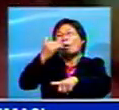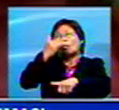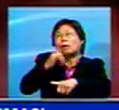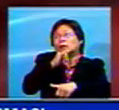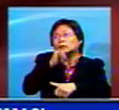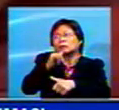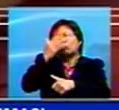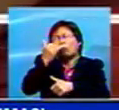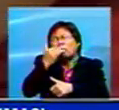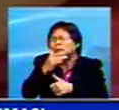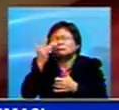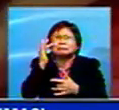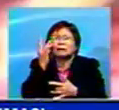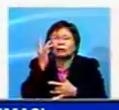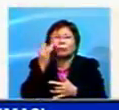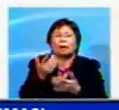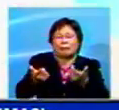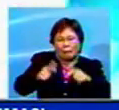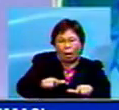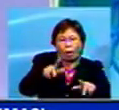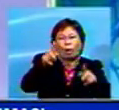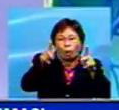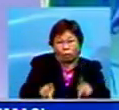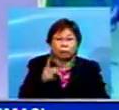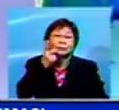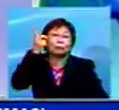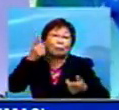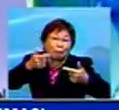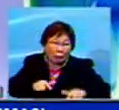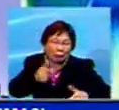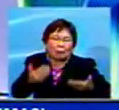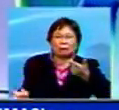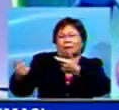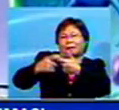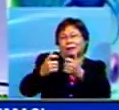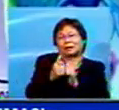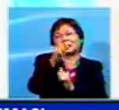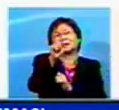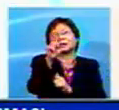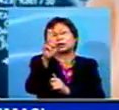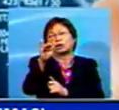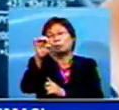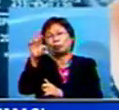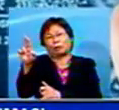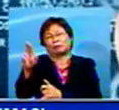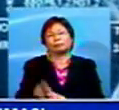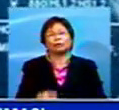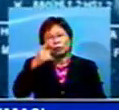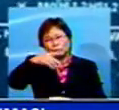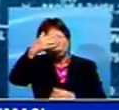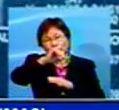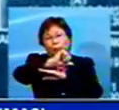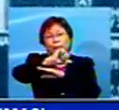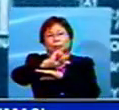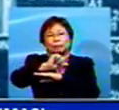jarang diperolehi. Sekiranya berlaku di kalangan orang dewasa pula, ia mungkin dikaitkan dengan tumor. Untuk membantu